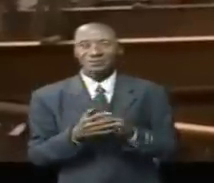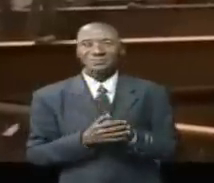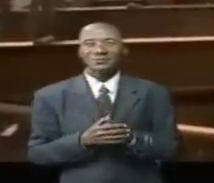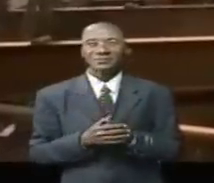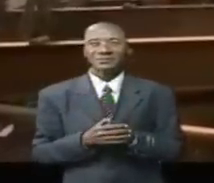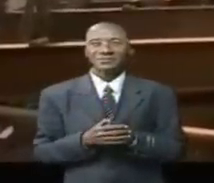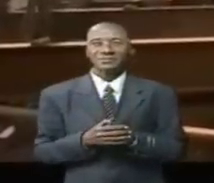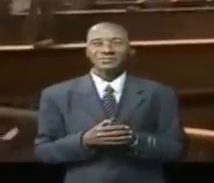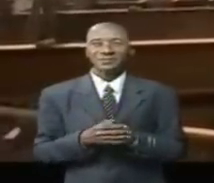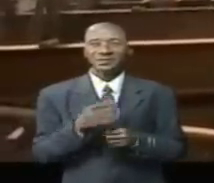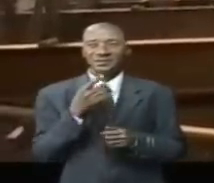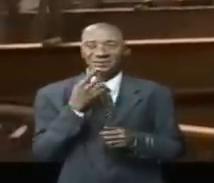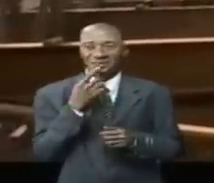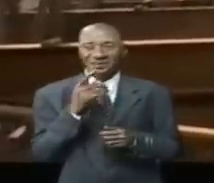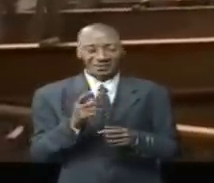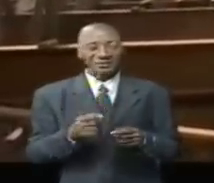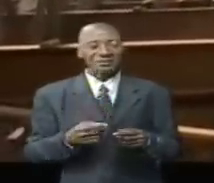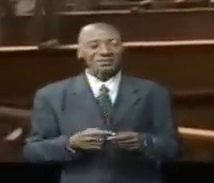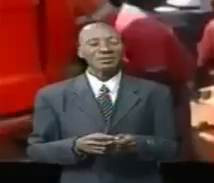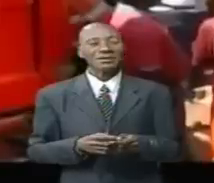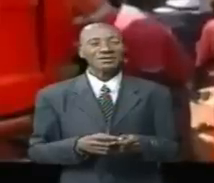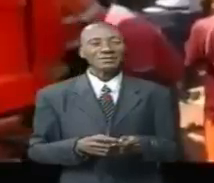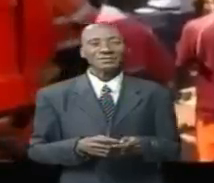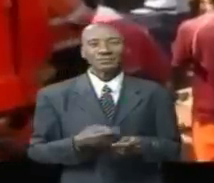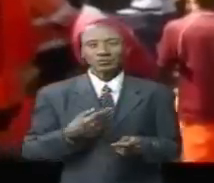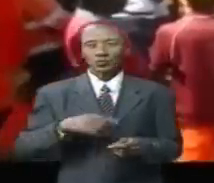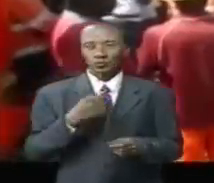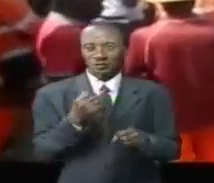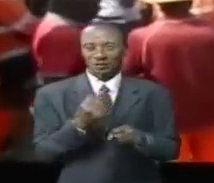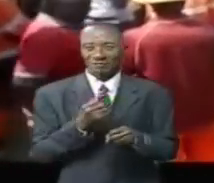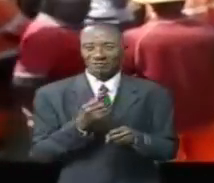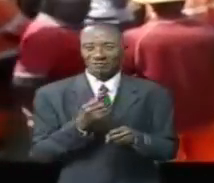Alors aujourd'hui, je pense que je travaille avec mon main de bord.